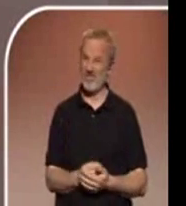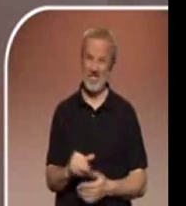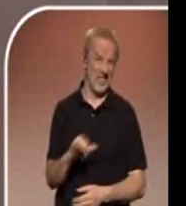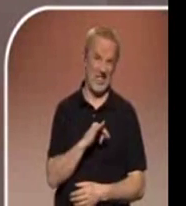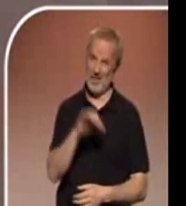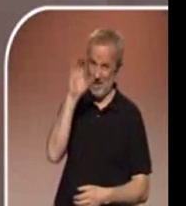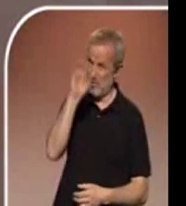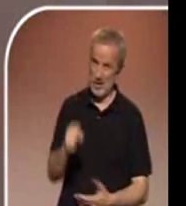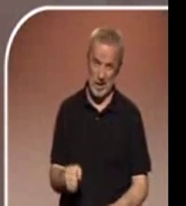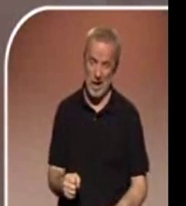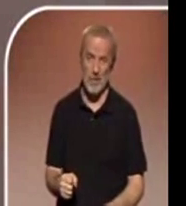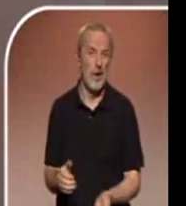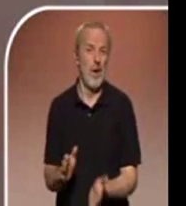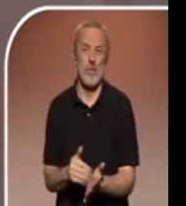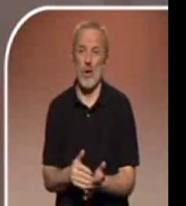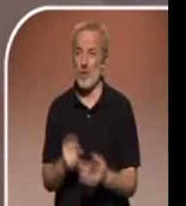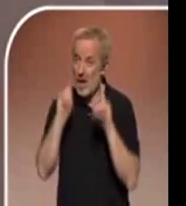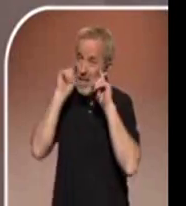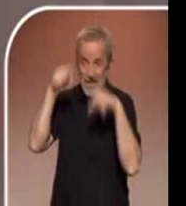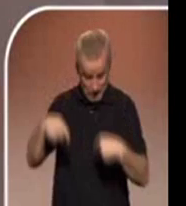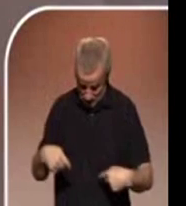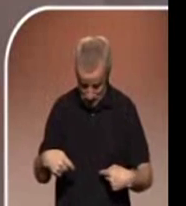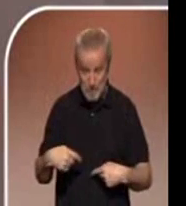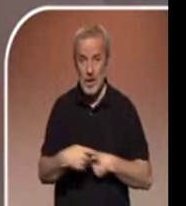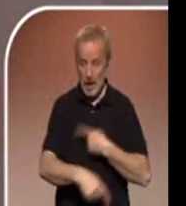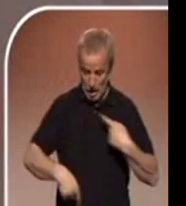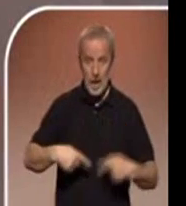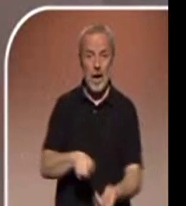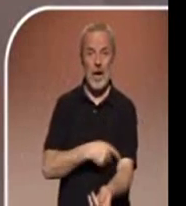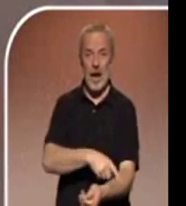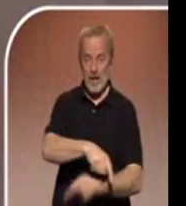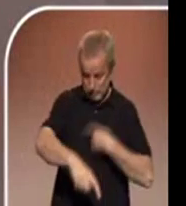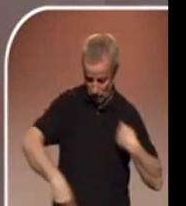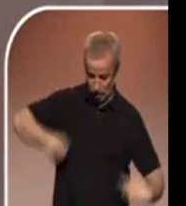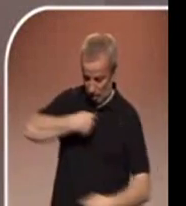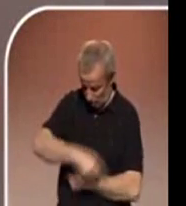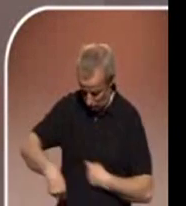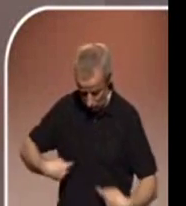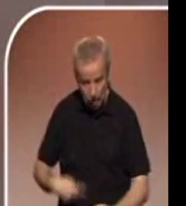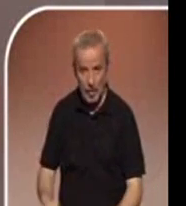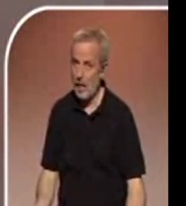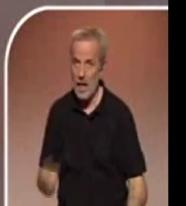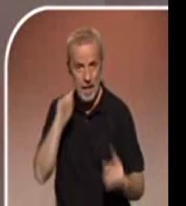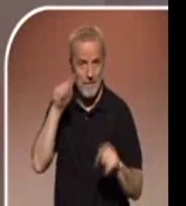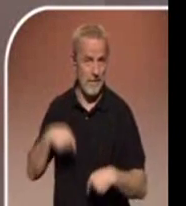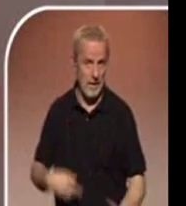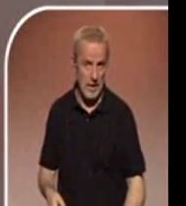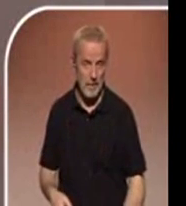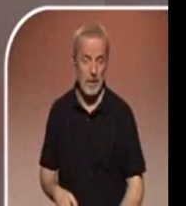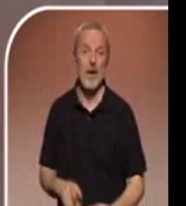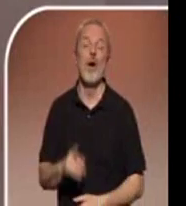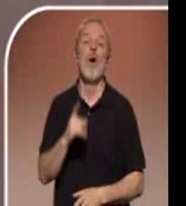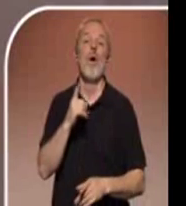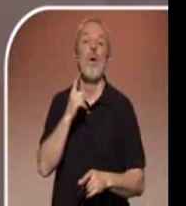to nepoznám. Já nevím, jestli v sobě mám nějaké faktory, které mě k tomu více predisponují nebo ne. Já mohu